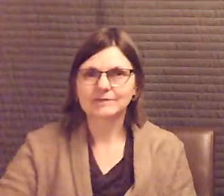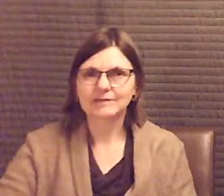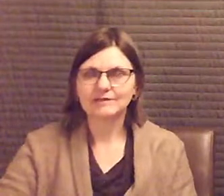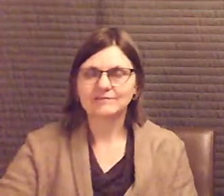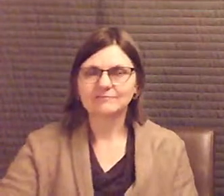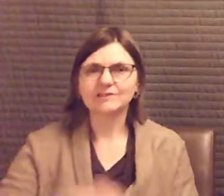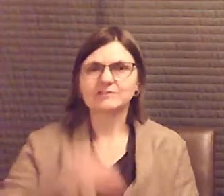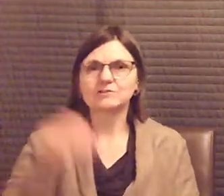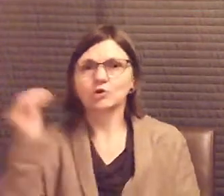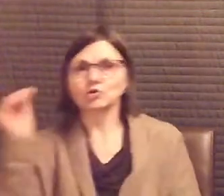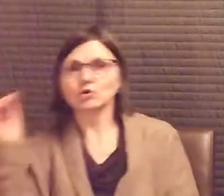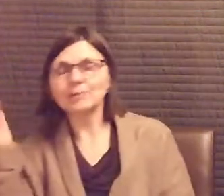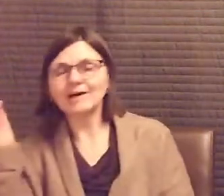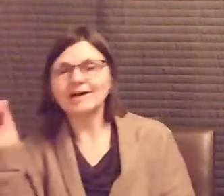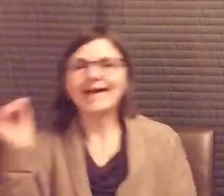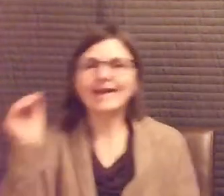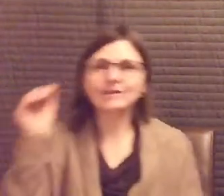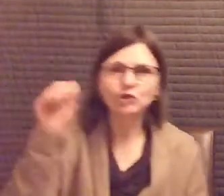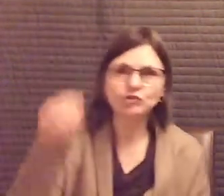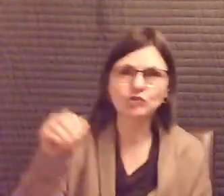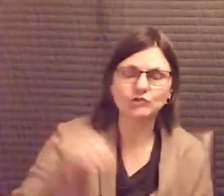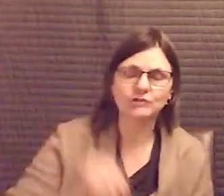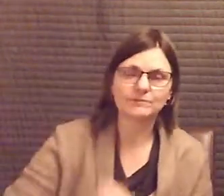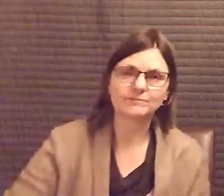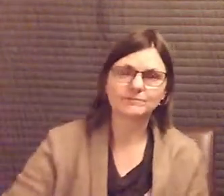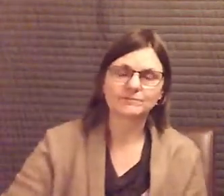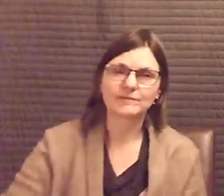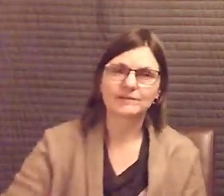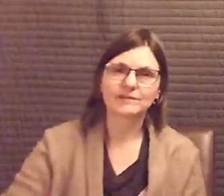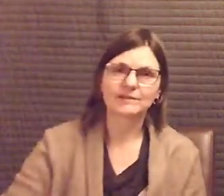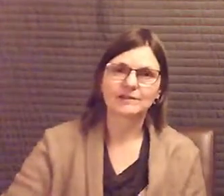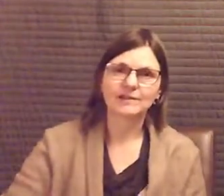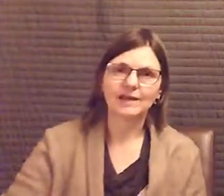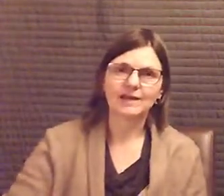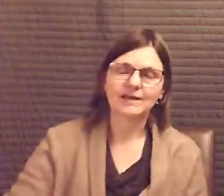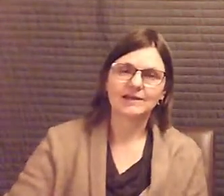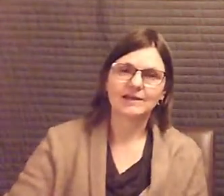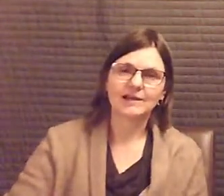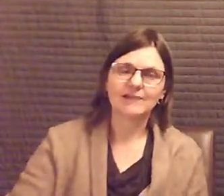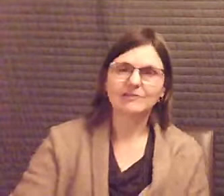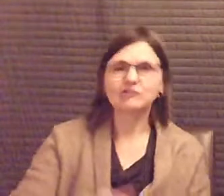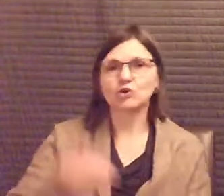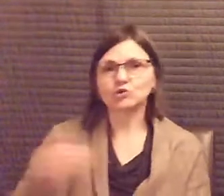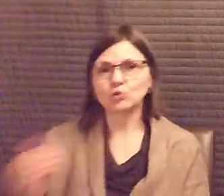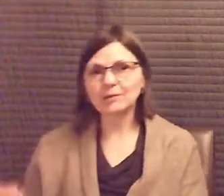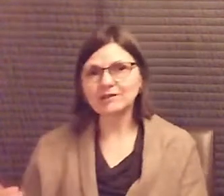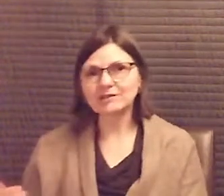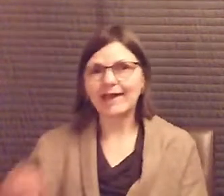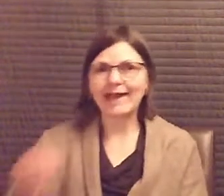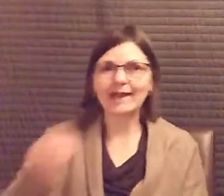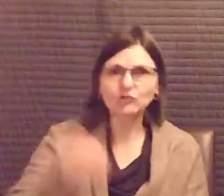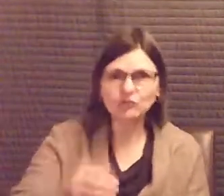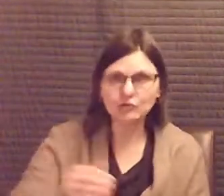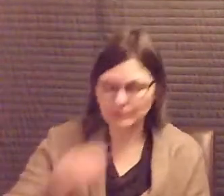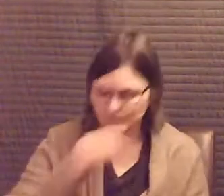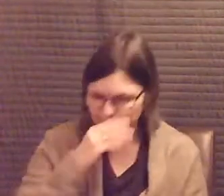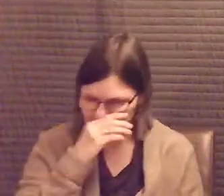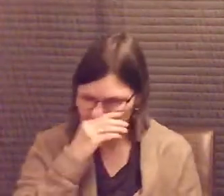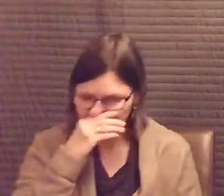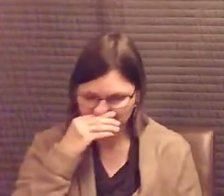cent was geroepen en gezongen hij was schoon en sandy was geroepen en